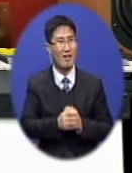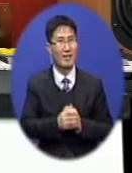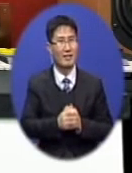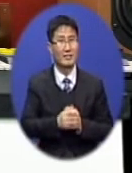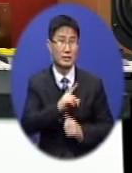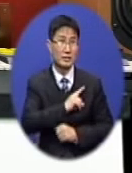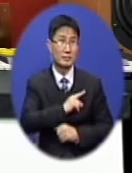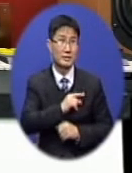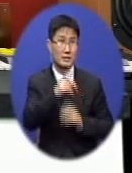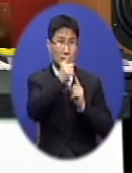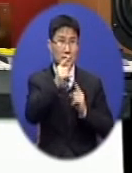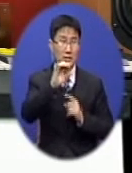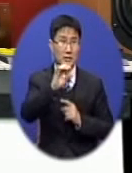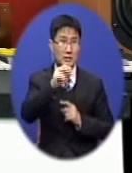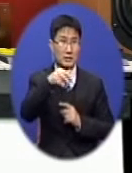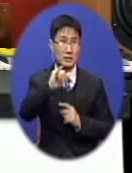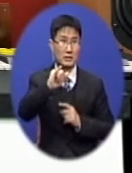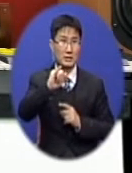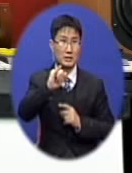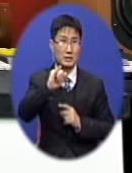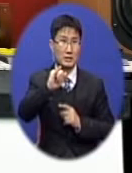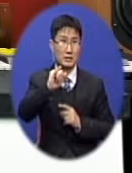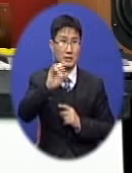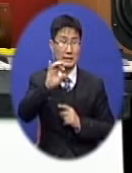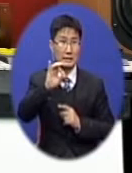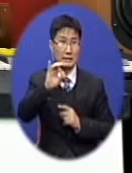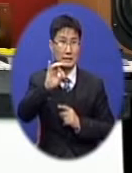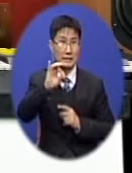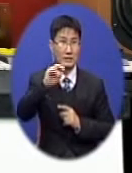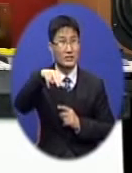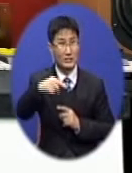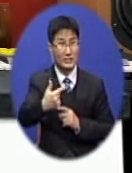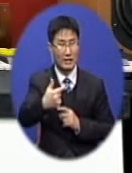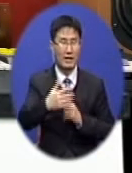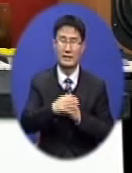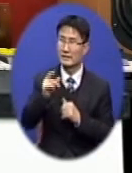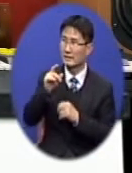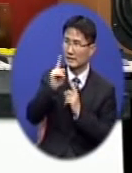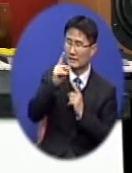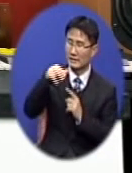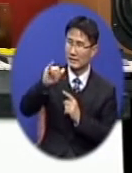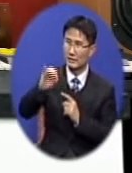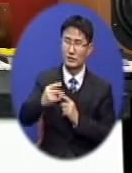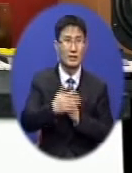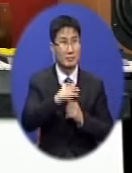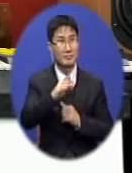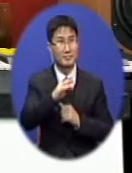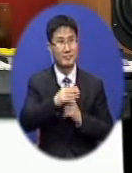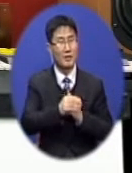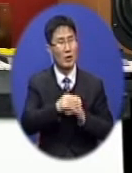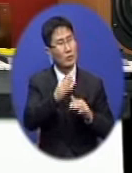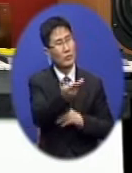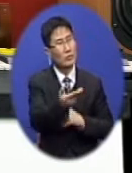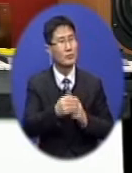네. 이름이 이지윤. 이지인? 이지윤이요. 아, 이지윤? 네. 아,